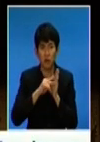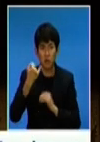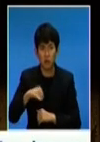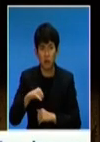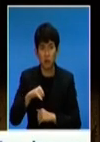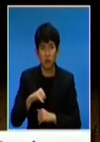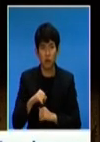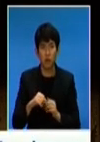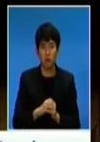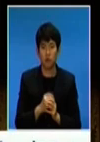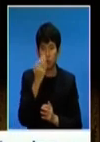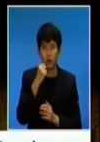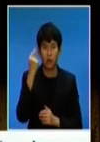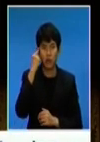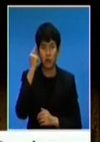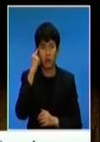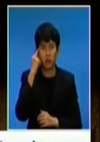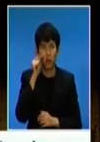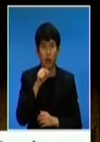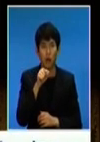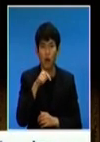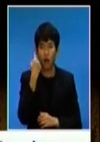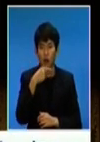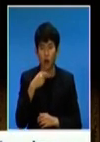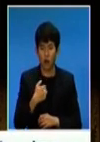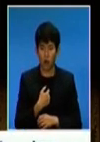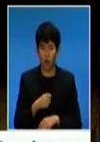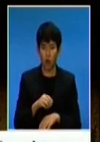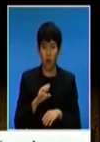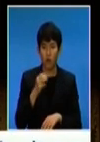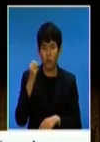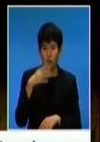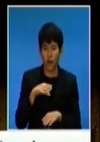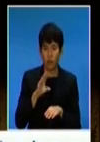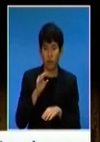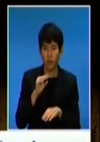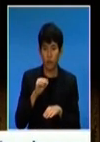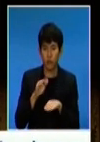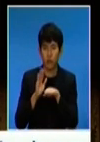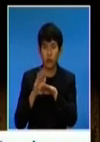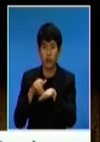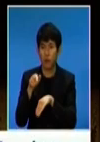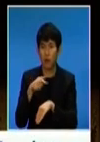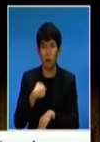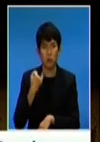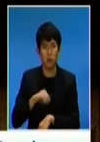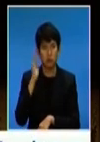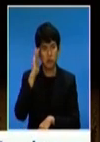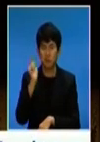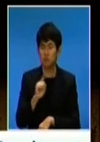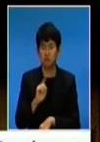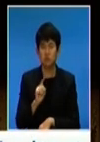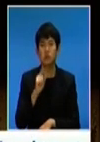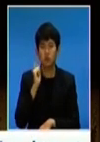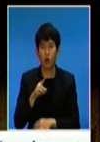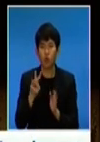ยังเมาเรื่องกับคนกระพริบไม่กลับกลายเป็นคนผิดมีอิทธิพลเหนือคนถูกแล้วประเทศนี้นี่แหละครับที่ต้องสร้างวินั